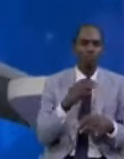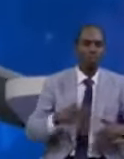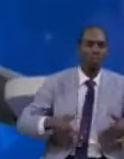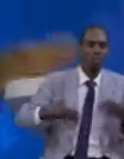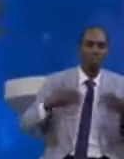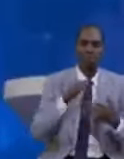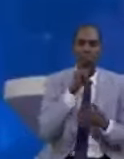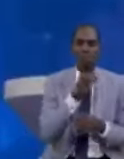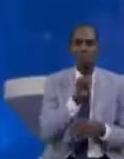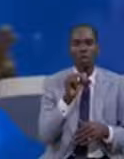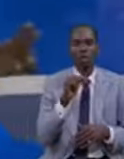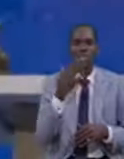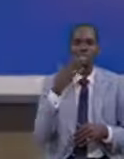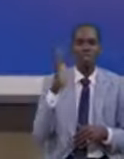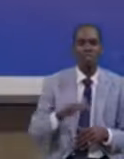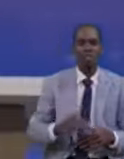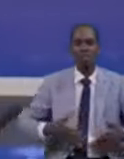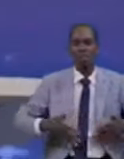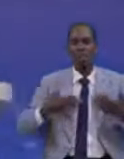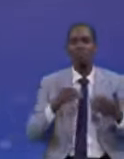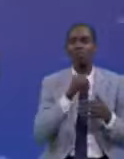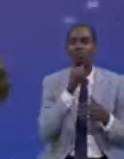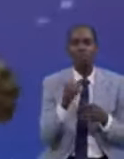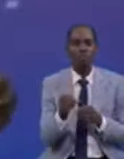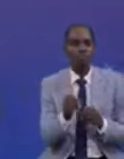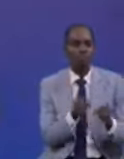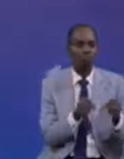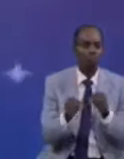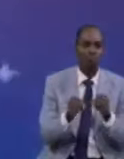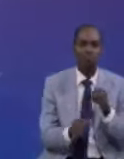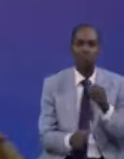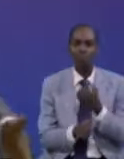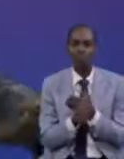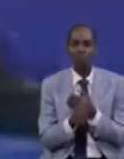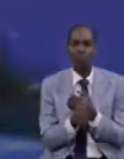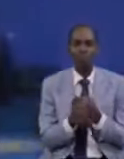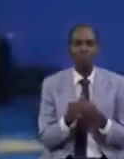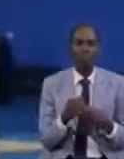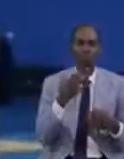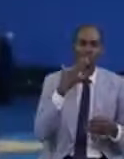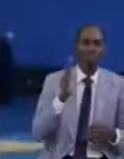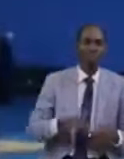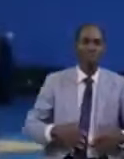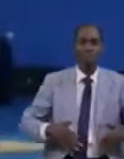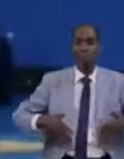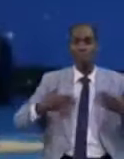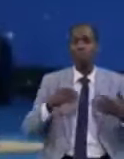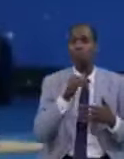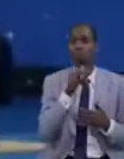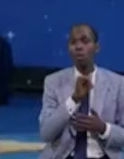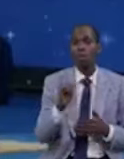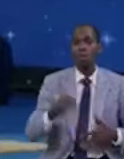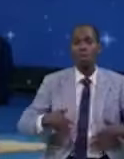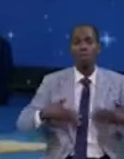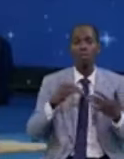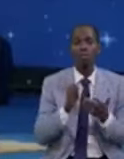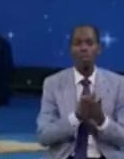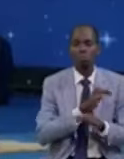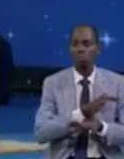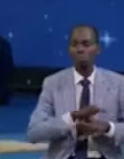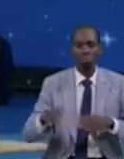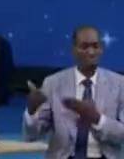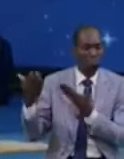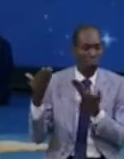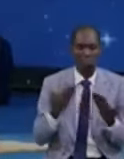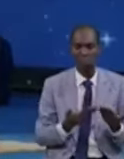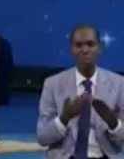mauvaise pas une vie péchéresse pas une vie violente et pas une vie qui n'apporte pas la gloire à Dieu